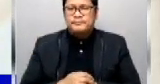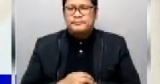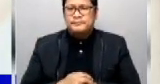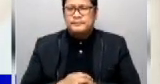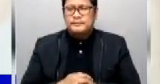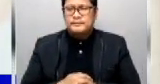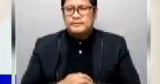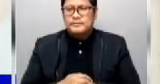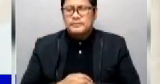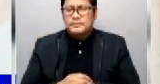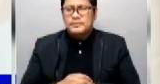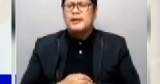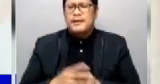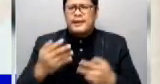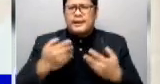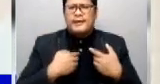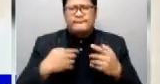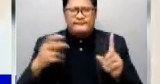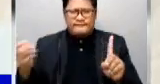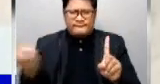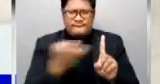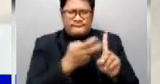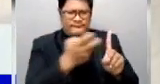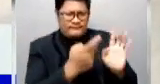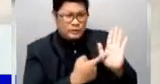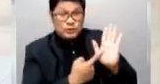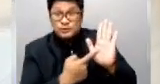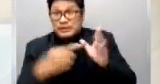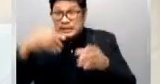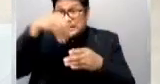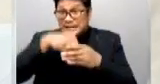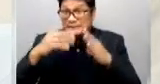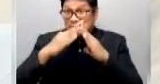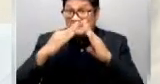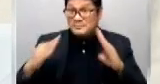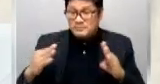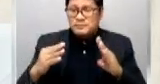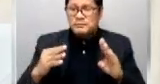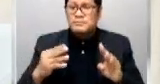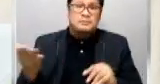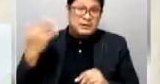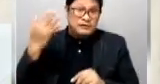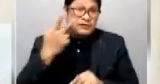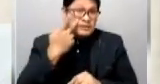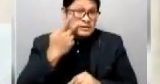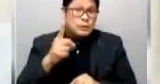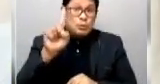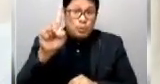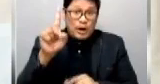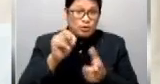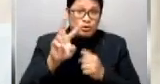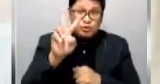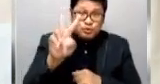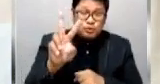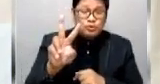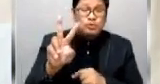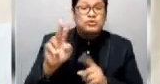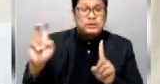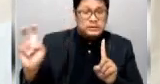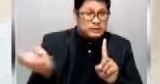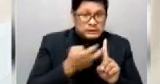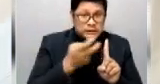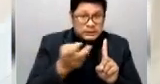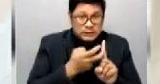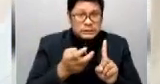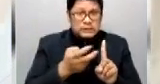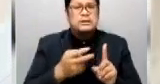prevalent ng hawahan dun sa household, no? Dati nakikita namin na isa, dalawa lang ang pag may COVID case sa isang household, may isa hanggang